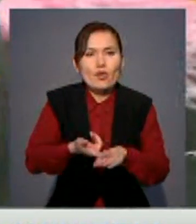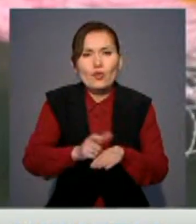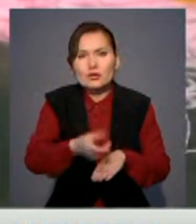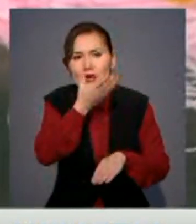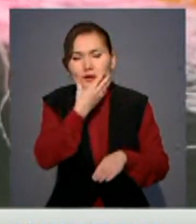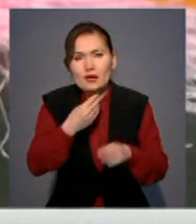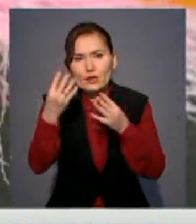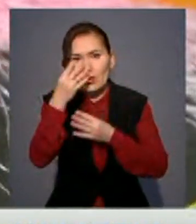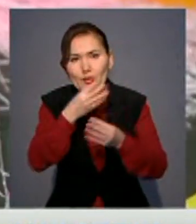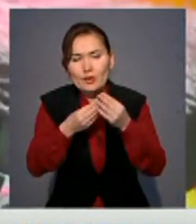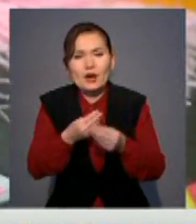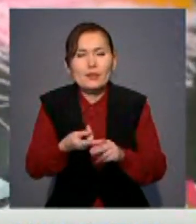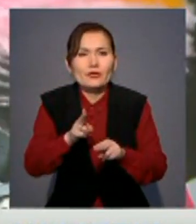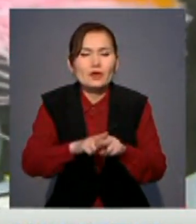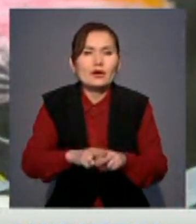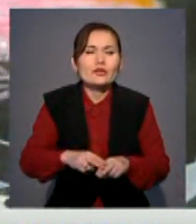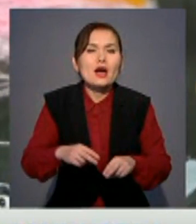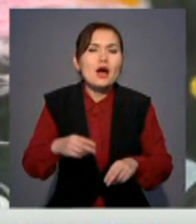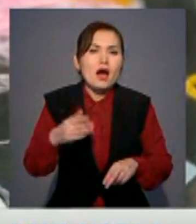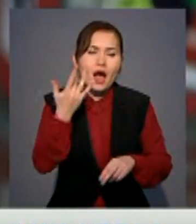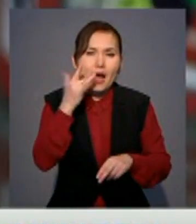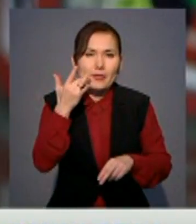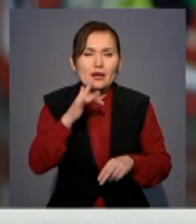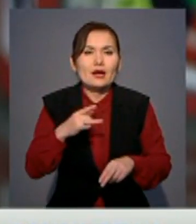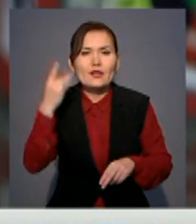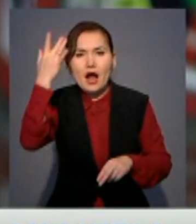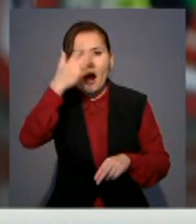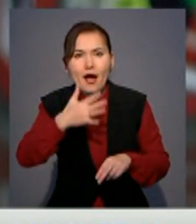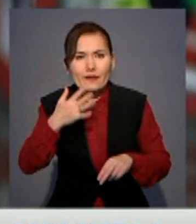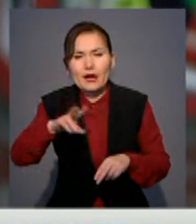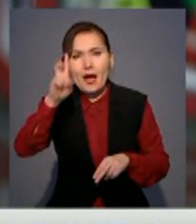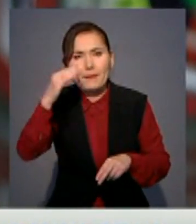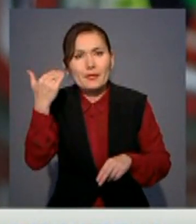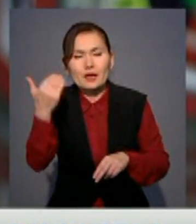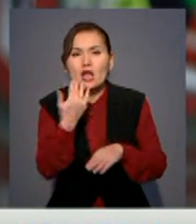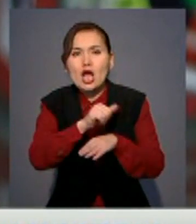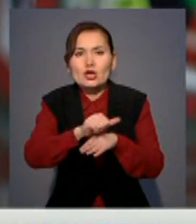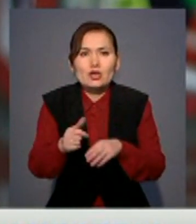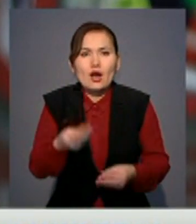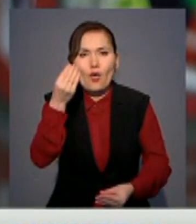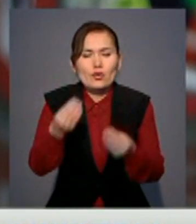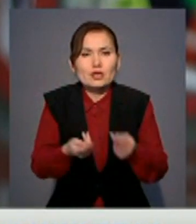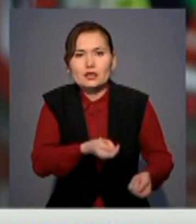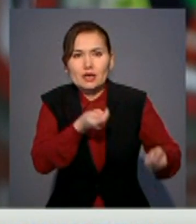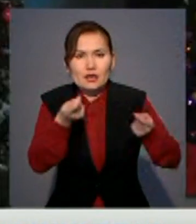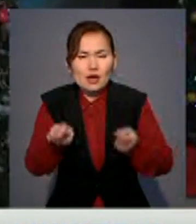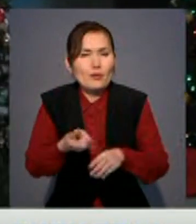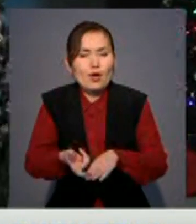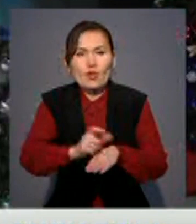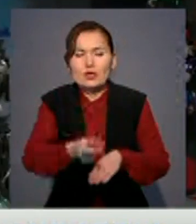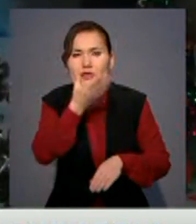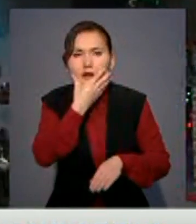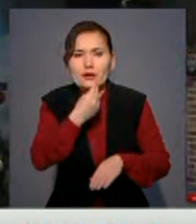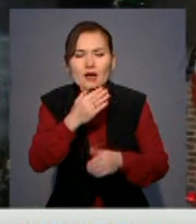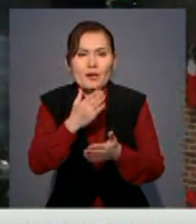Еуропа, Азия елдерінен, Австралия, Америка және Африкадан әкелінген ойыншықтардың төрт түрін осы жерден табасыз. Бұйымдар өте ұғымды.